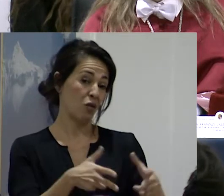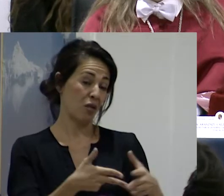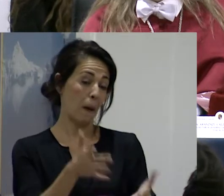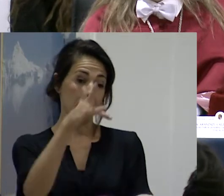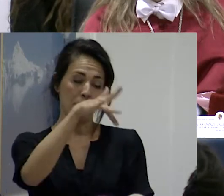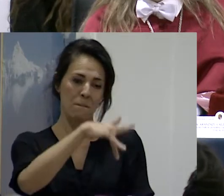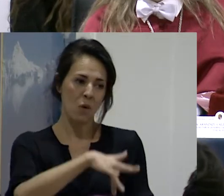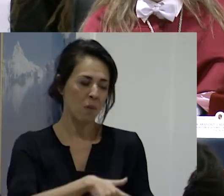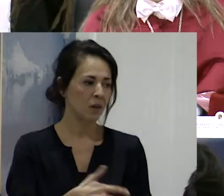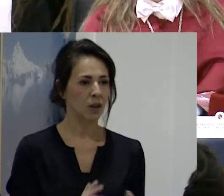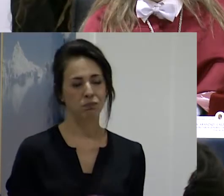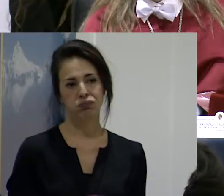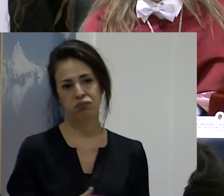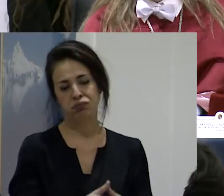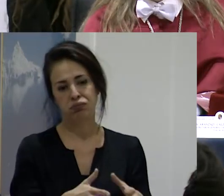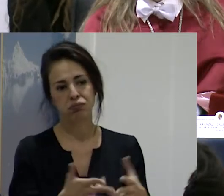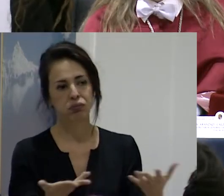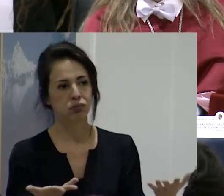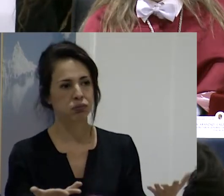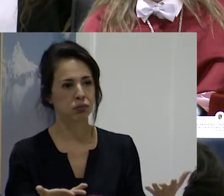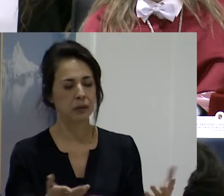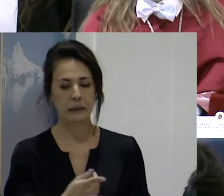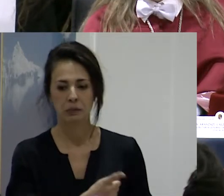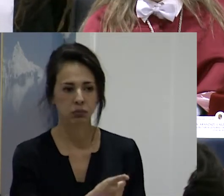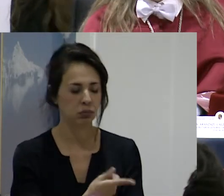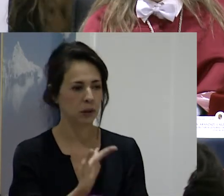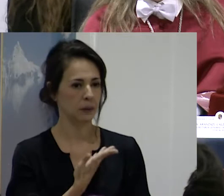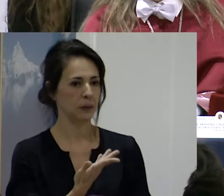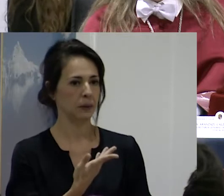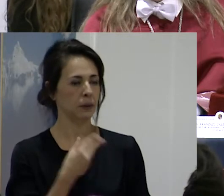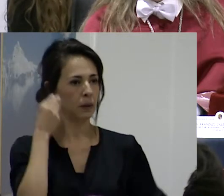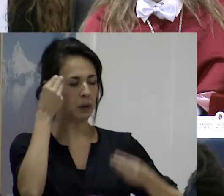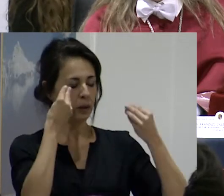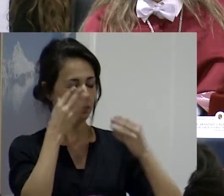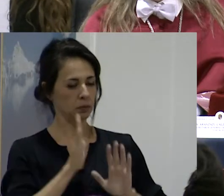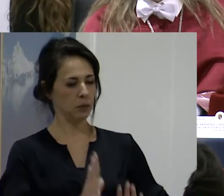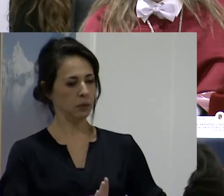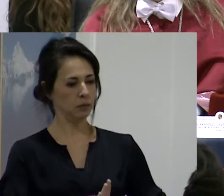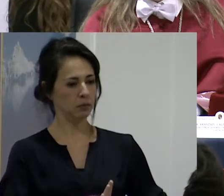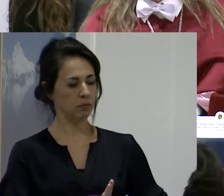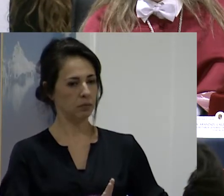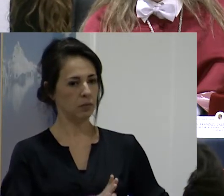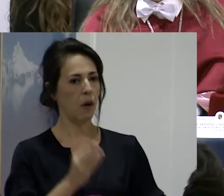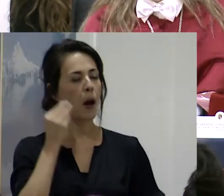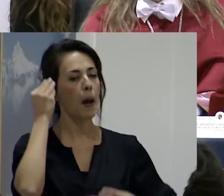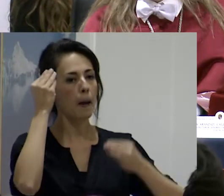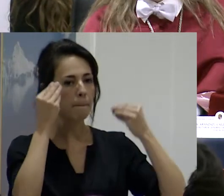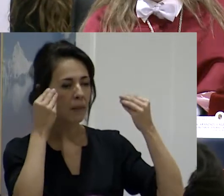la immediatesa ens fa parar-se, veure una obra d'art, una peça